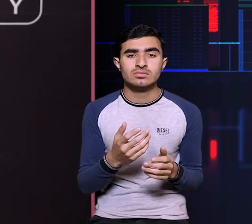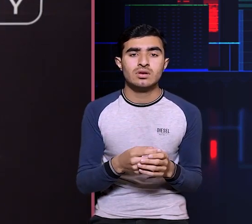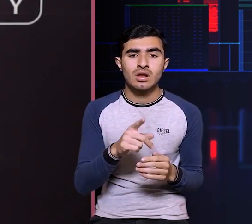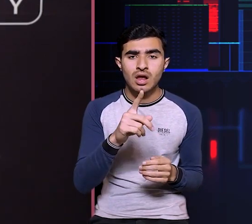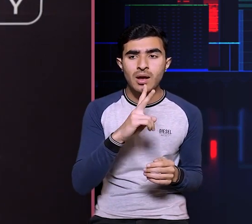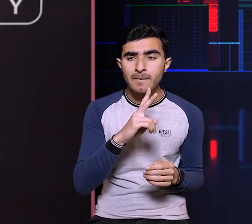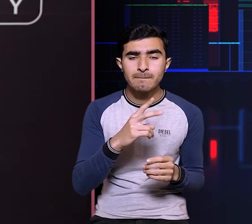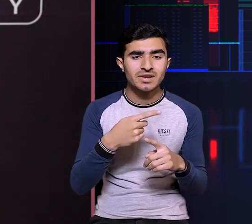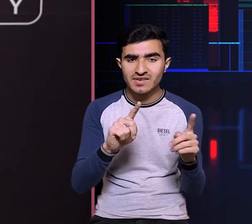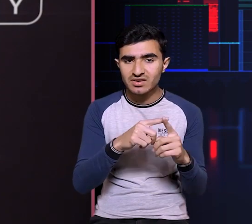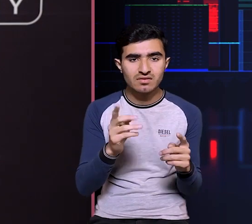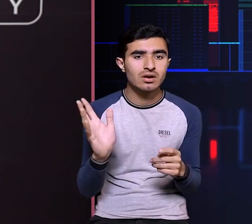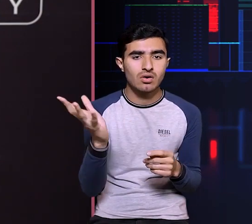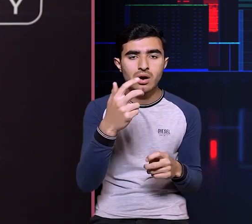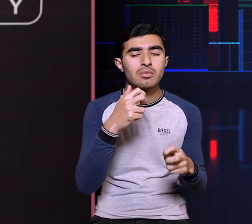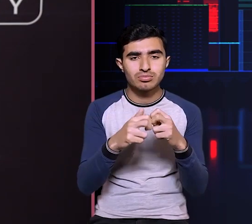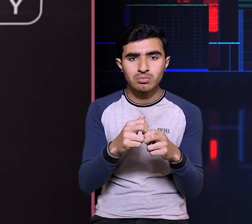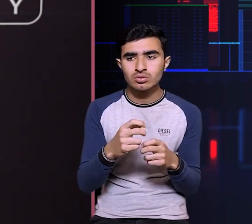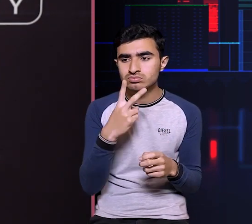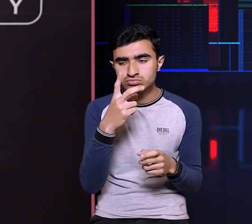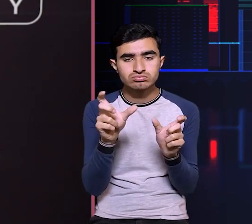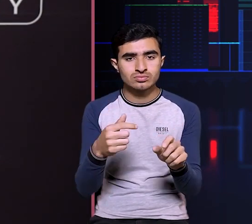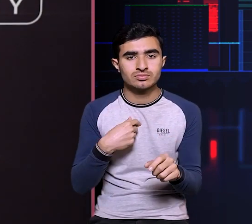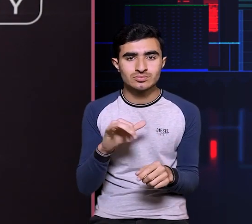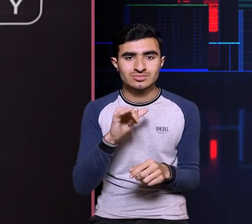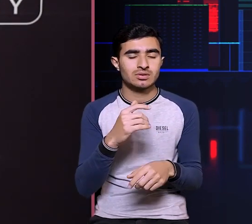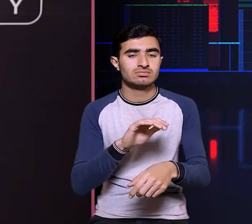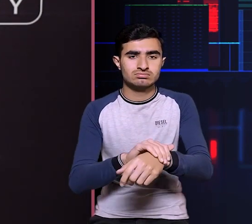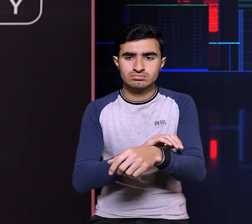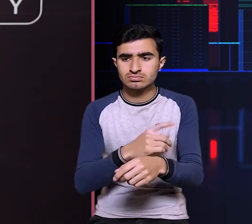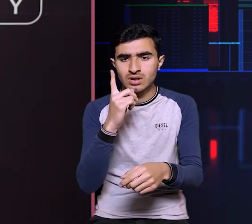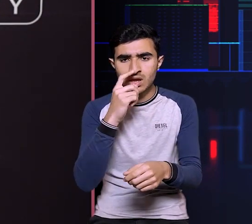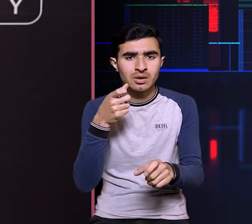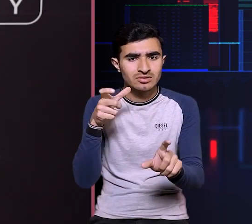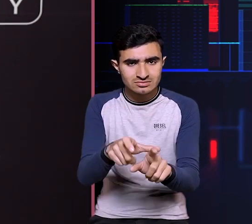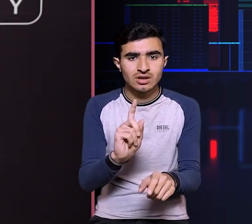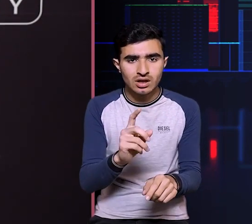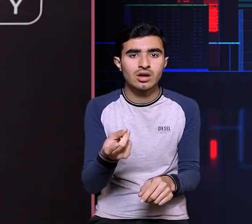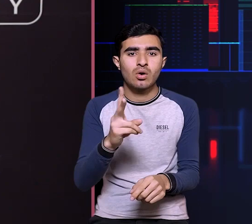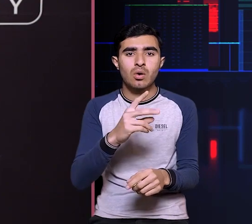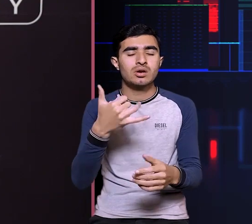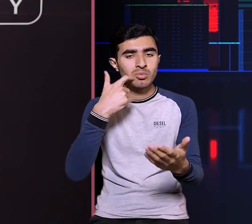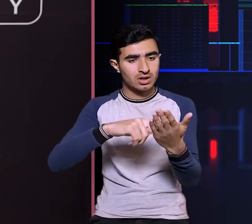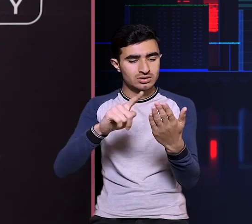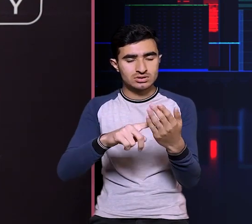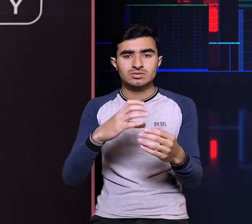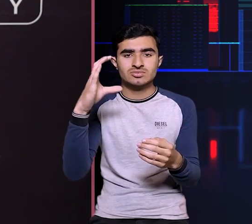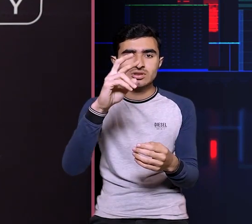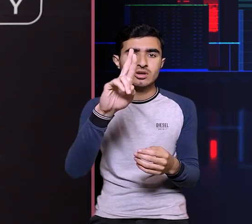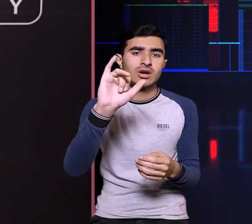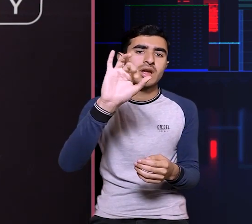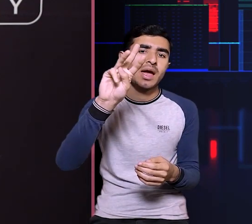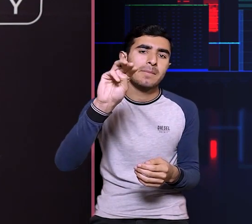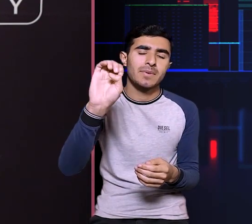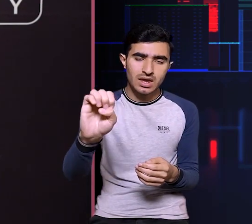के लिए है वी रेज अ वॉइस, जैसे साइबर क्राइम है उसके ऊपर वी रेज अ वॉइस एंड सो मेनी थिंग्स लाइक दिस इज़ एन ऑन गोइंग थिंग। वट एवर द